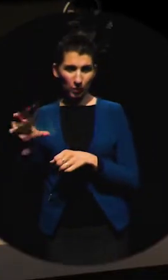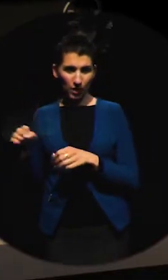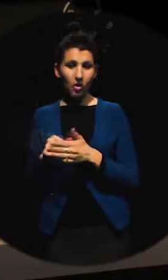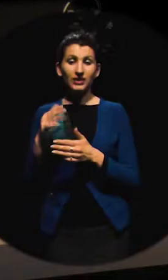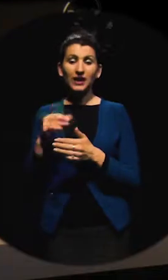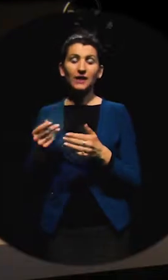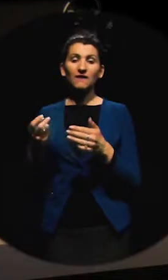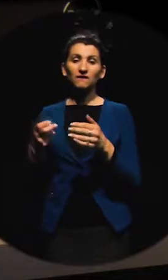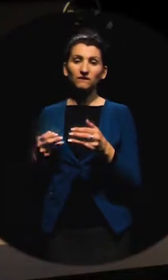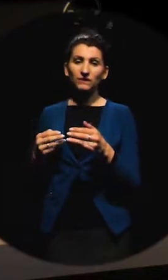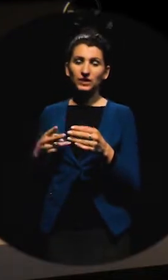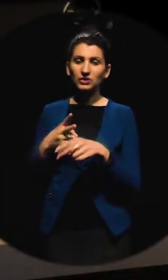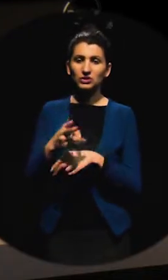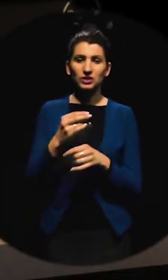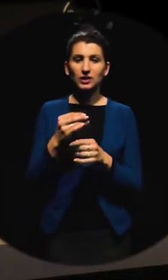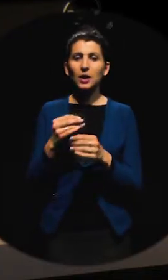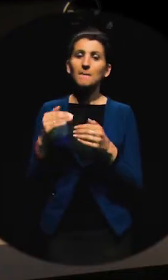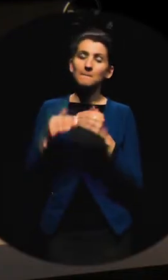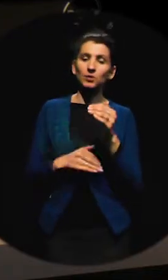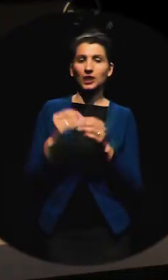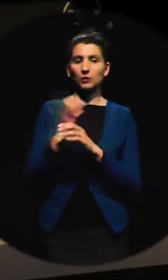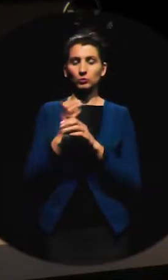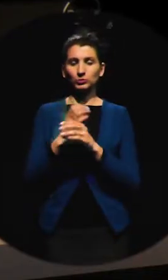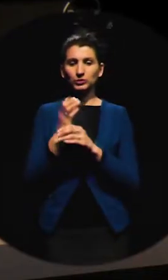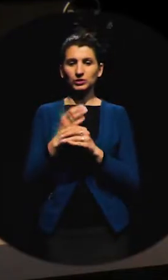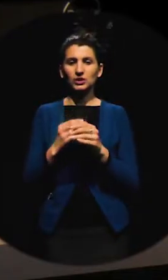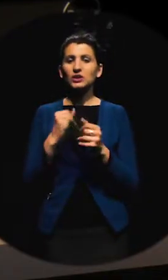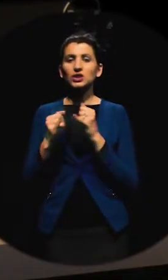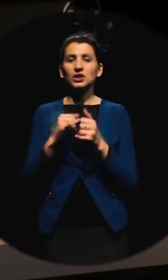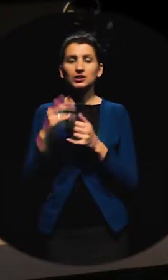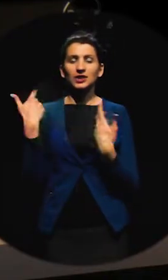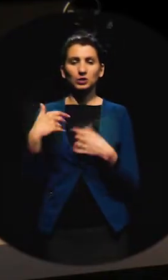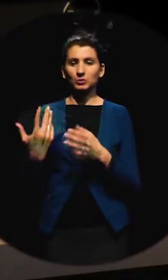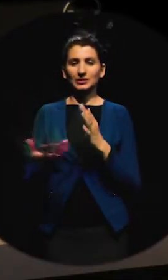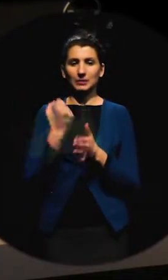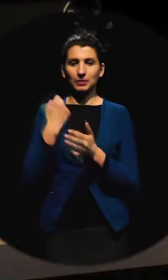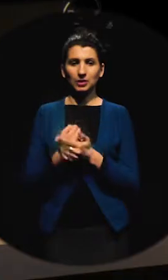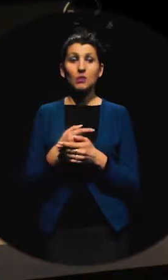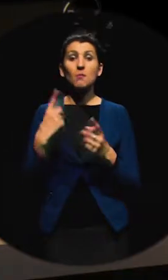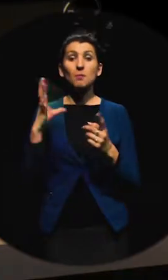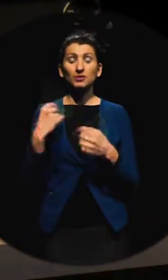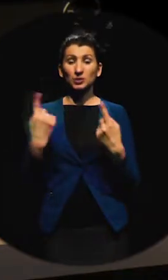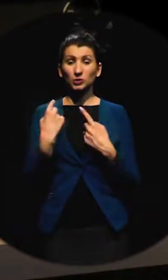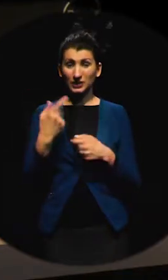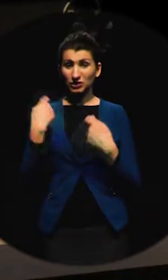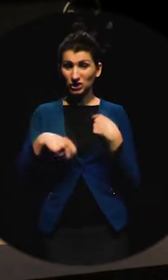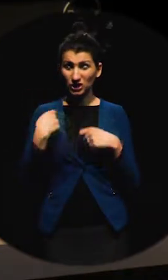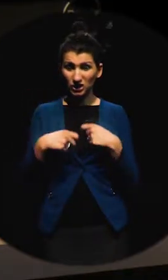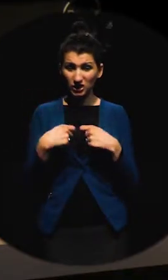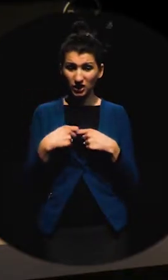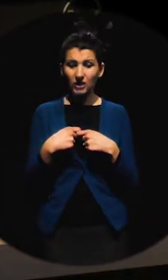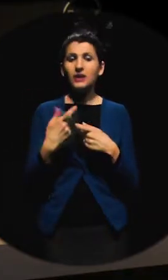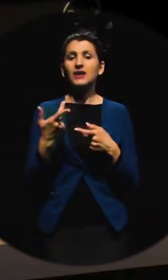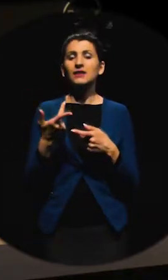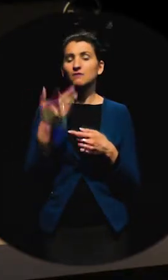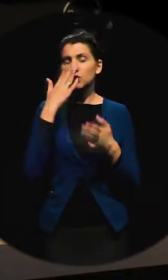pod autobusy, które nie chcą ich zabrać. Bo rzeczywiście sytuacja w Szczecinie wygląda tak, że ten wózek nie